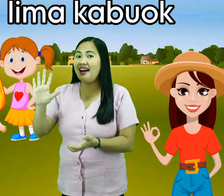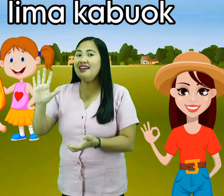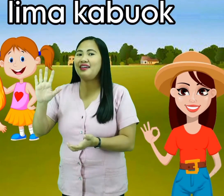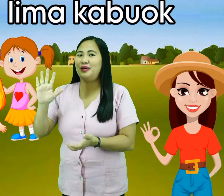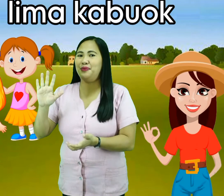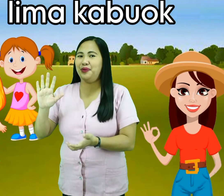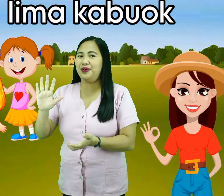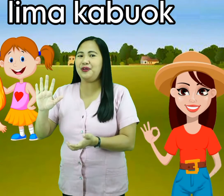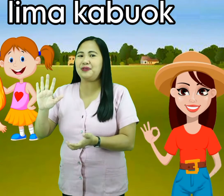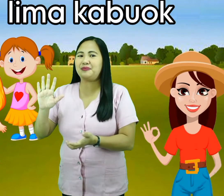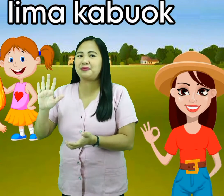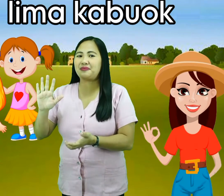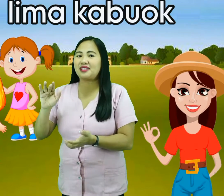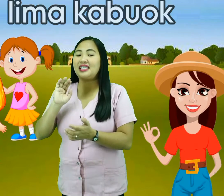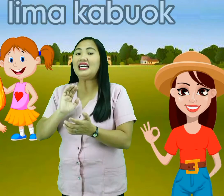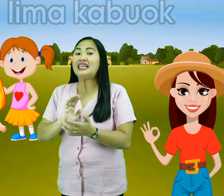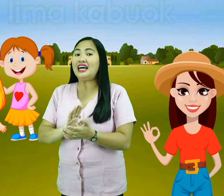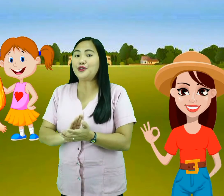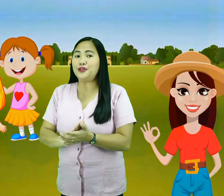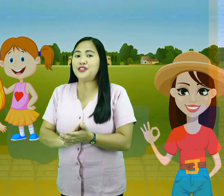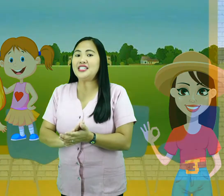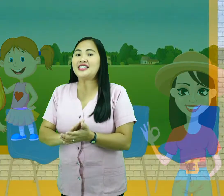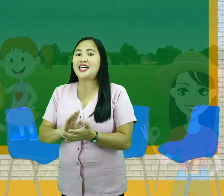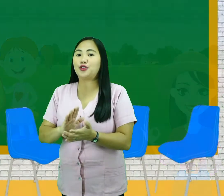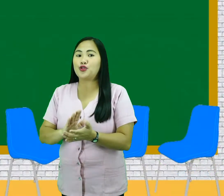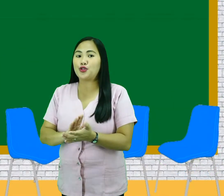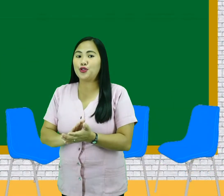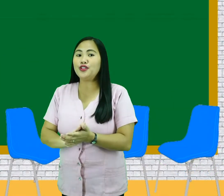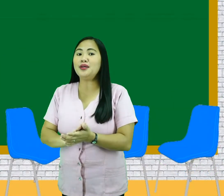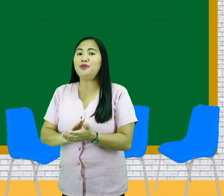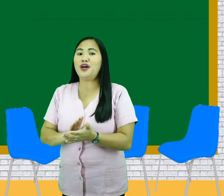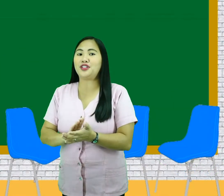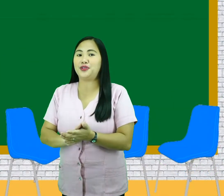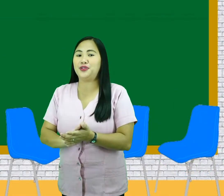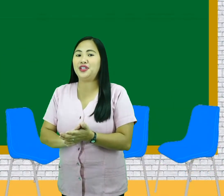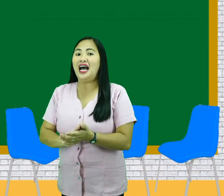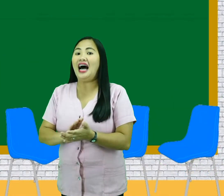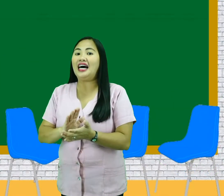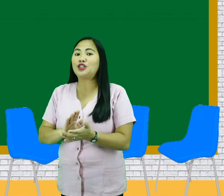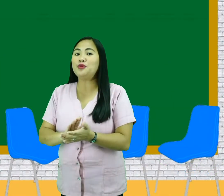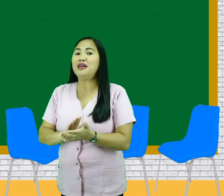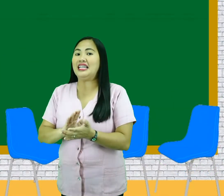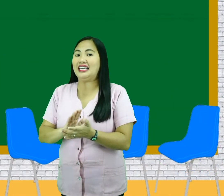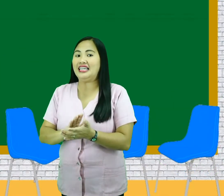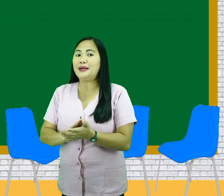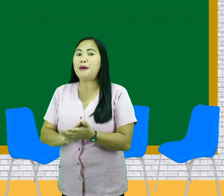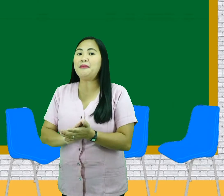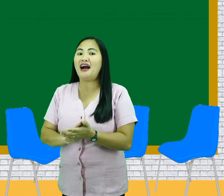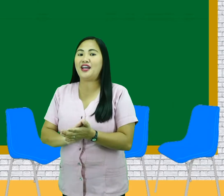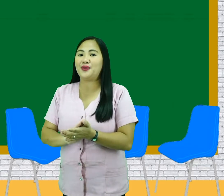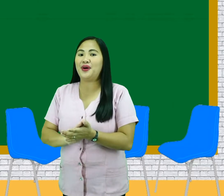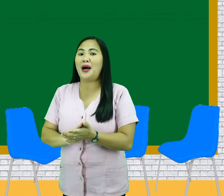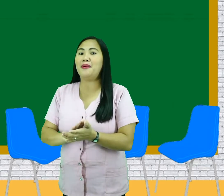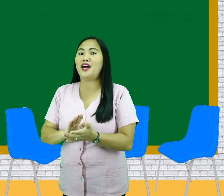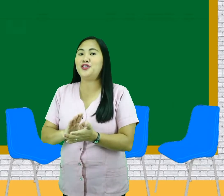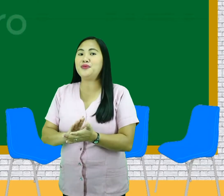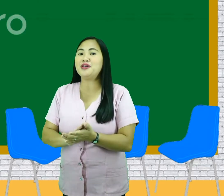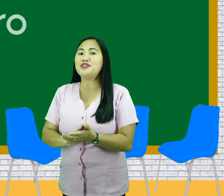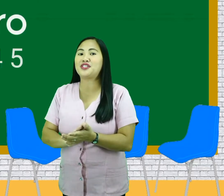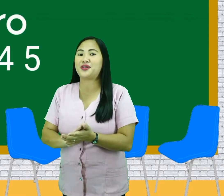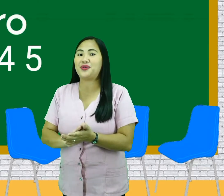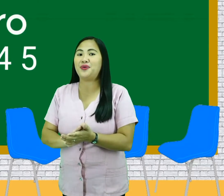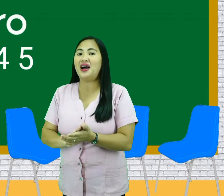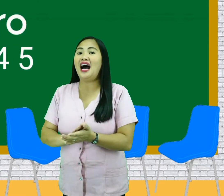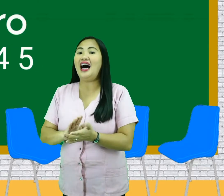Lima kabuok. Karon, sa atong sunod na buluhaton, ato maila-ila pagmaayo ang mga